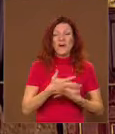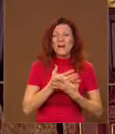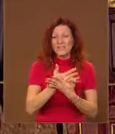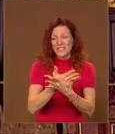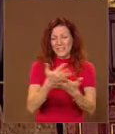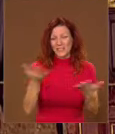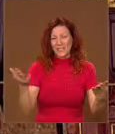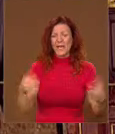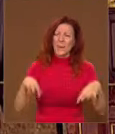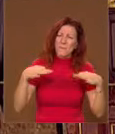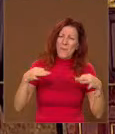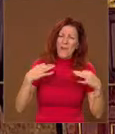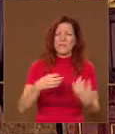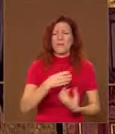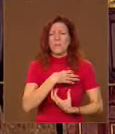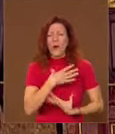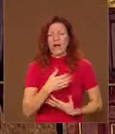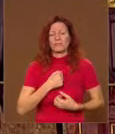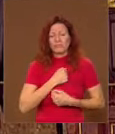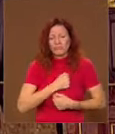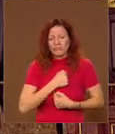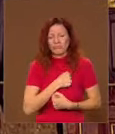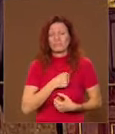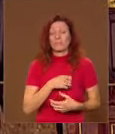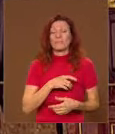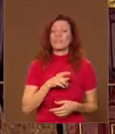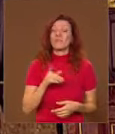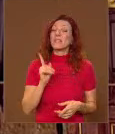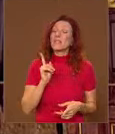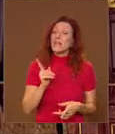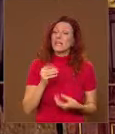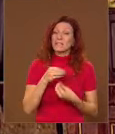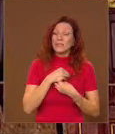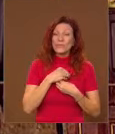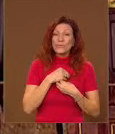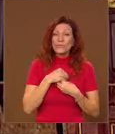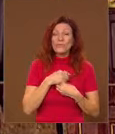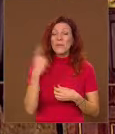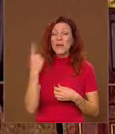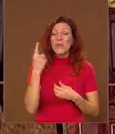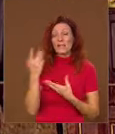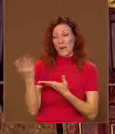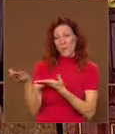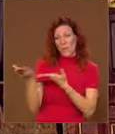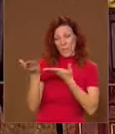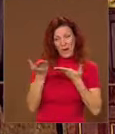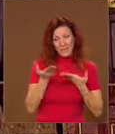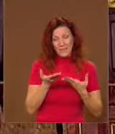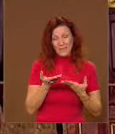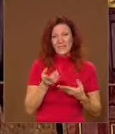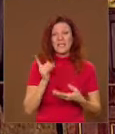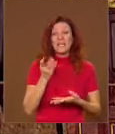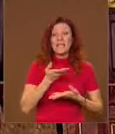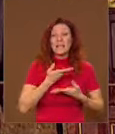трапеза, чувстваме се не само призвани, не само извикани, но и подбрани.